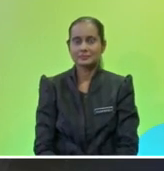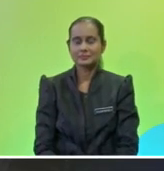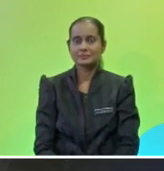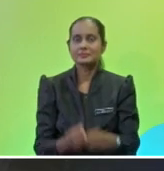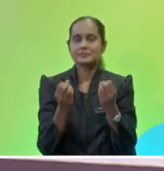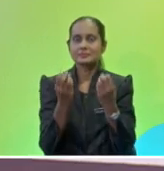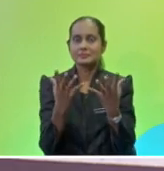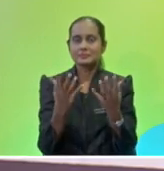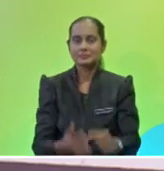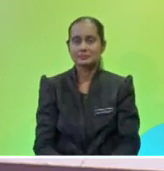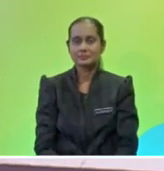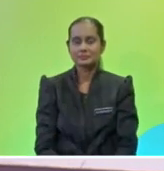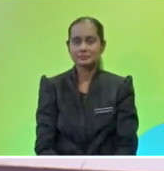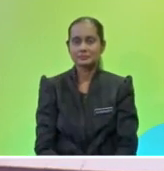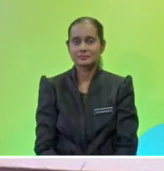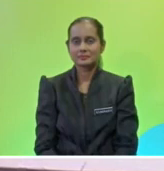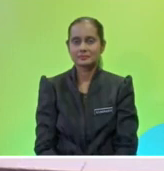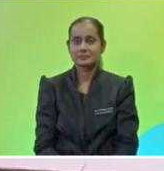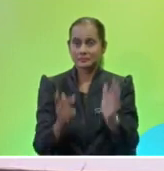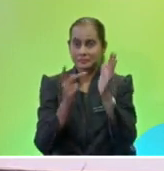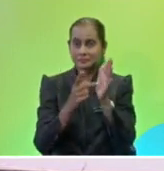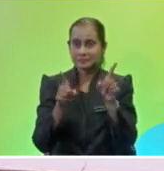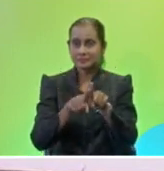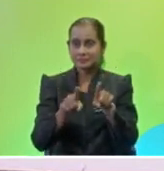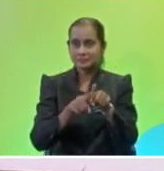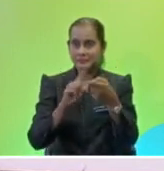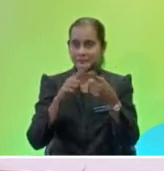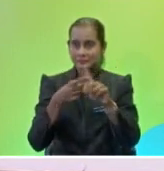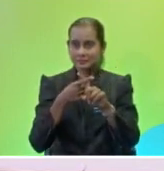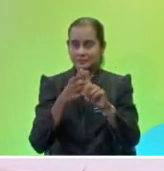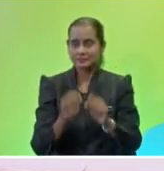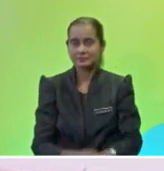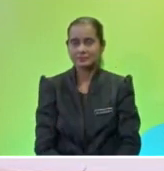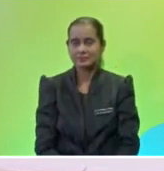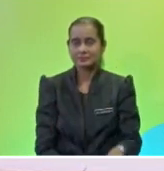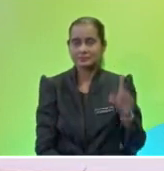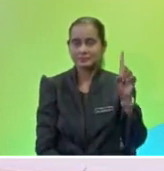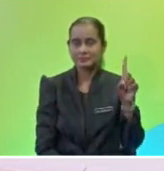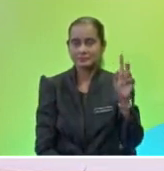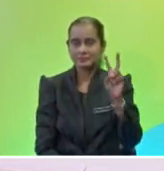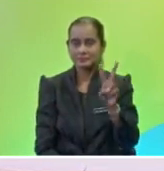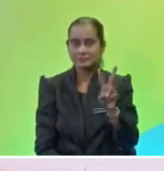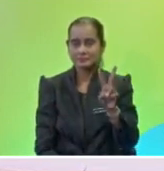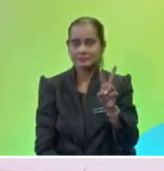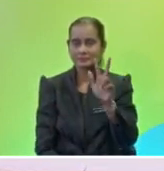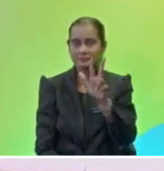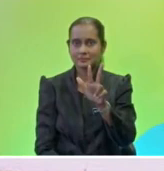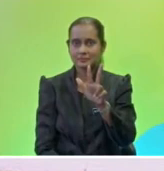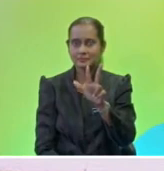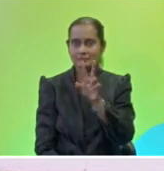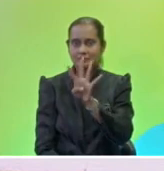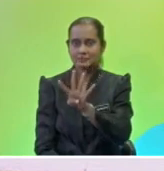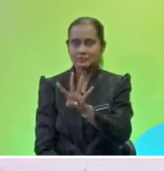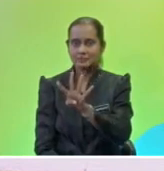berapa semua sekali Oke kita kira sama-sama kawan-kawan Aduh tambah tiga satu dua tiga